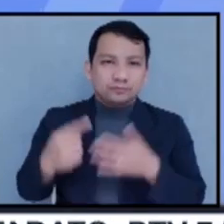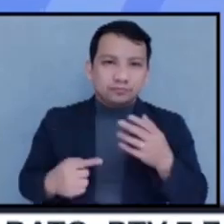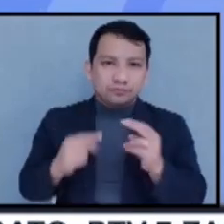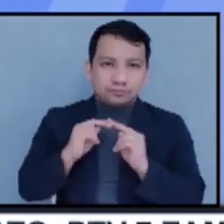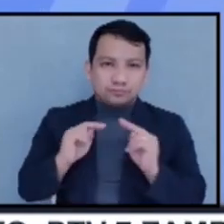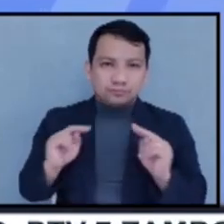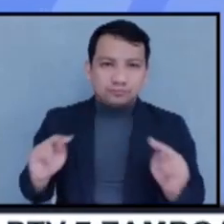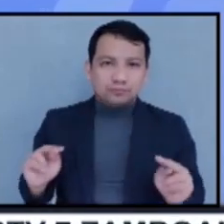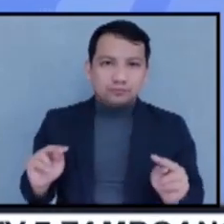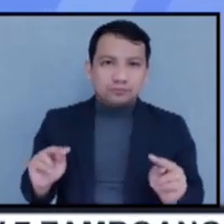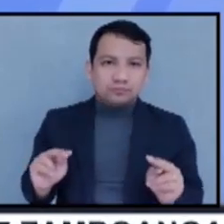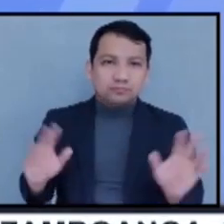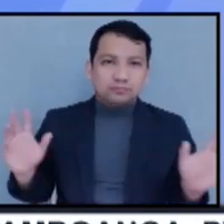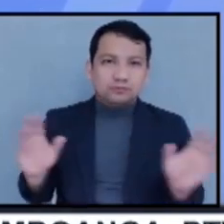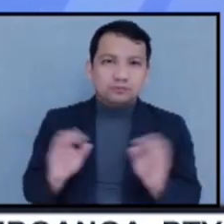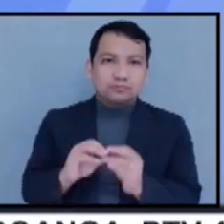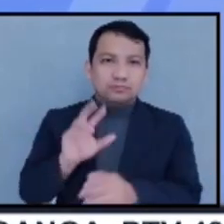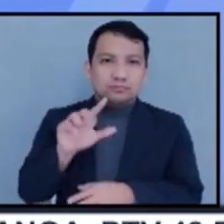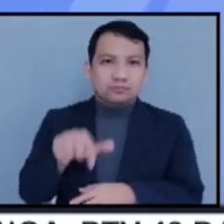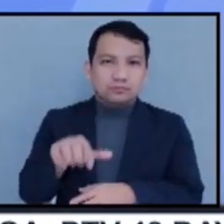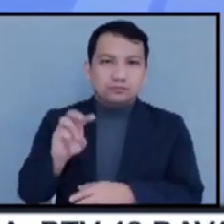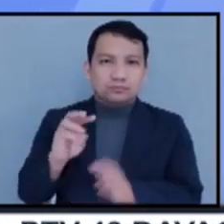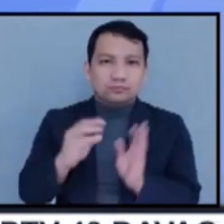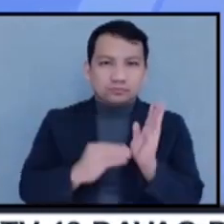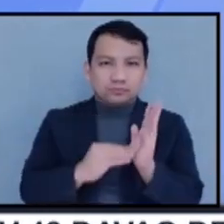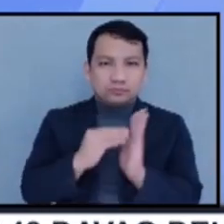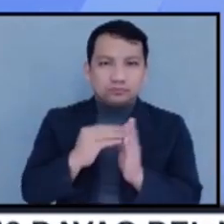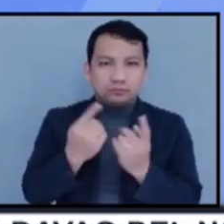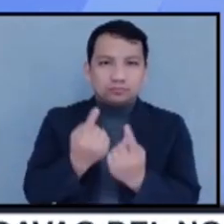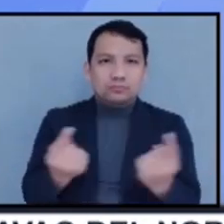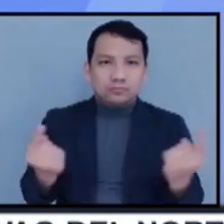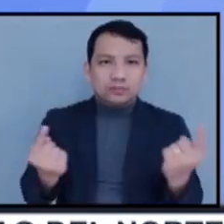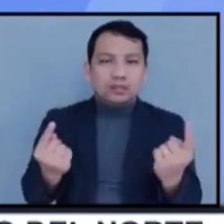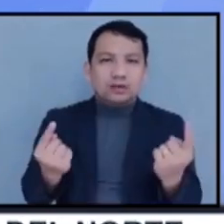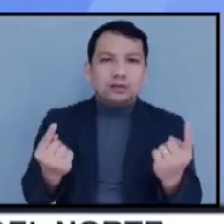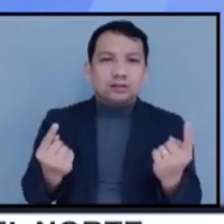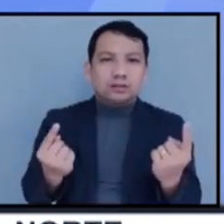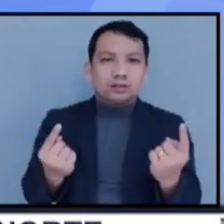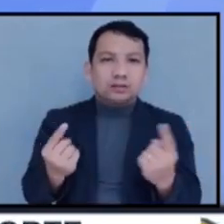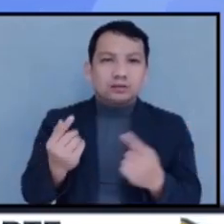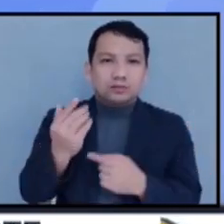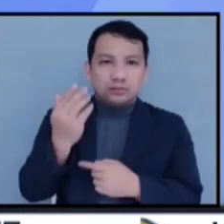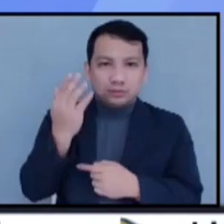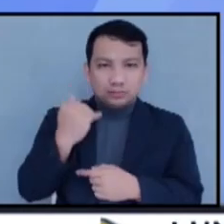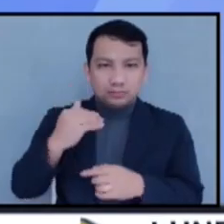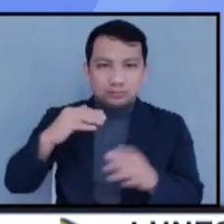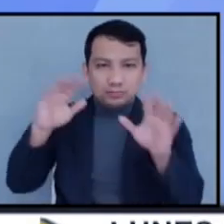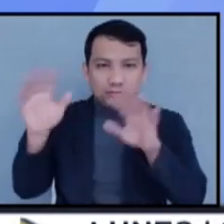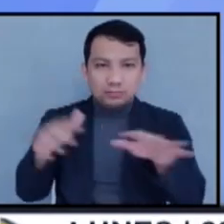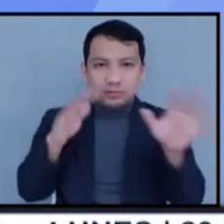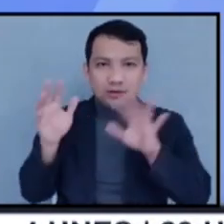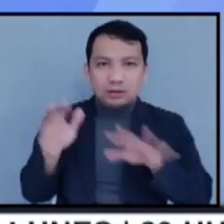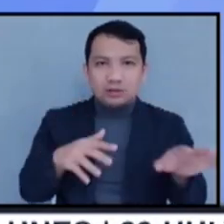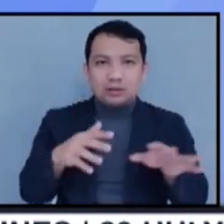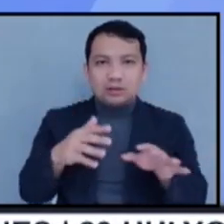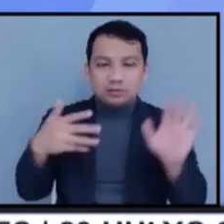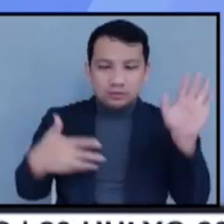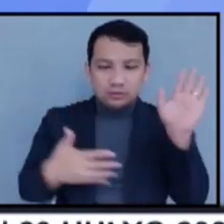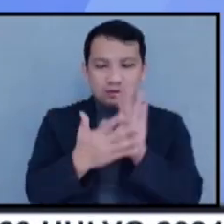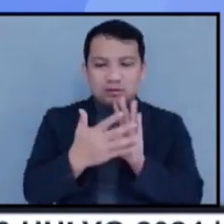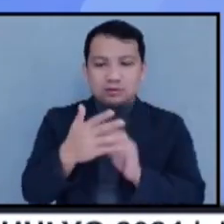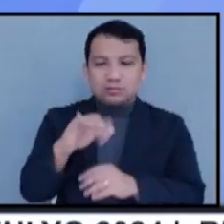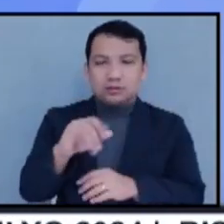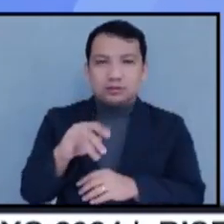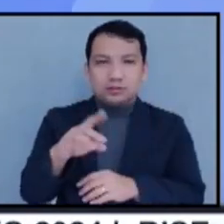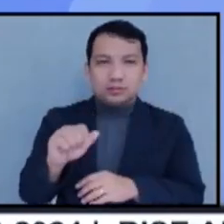pumalo na sa higit 3.6 milyong indibidwal ang naapektuhan sa pananalasa ng habagat baguong karina at buchoy sa